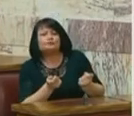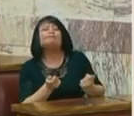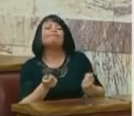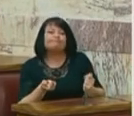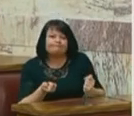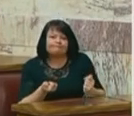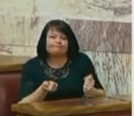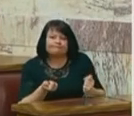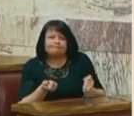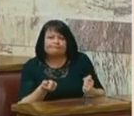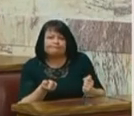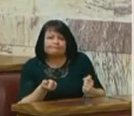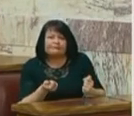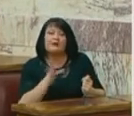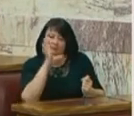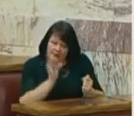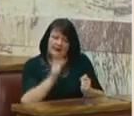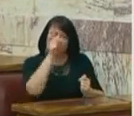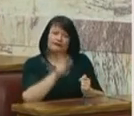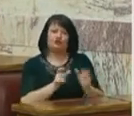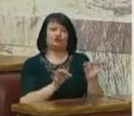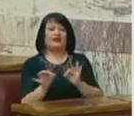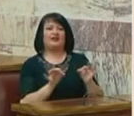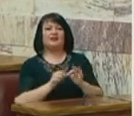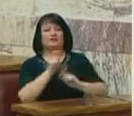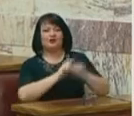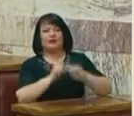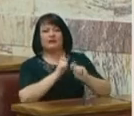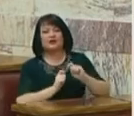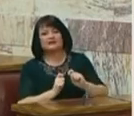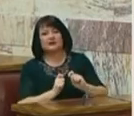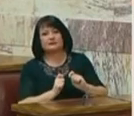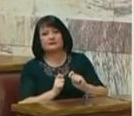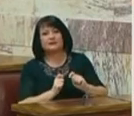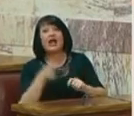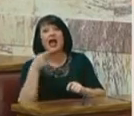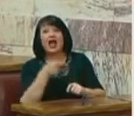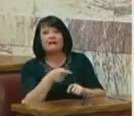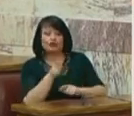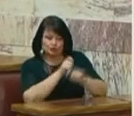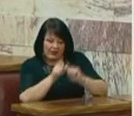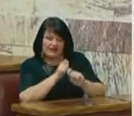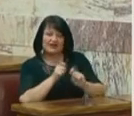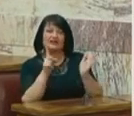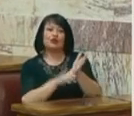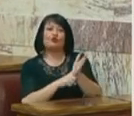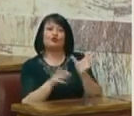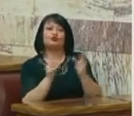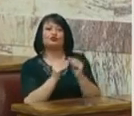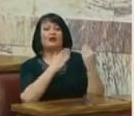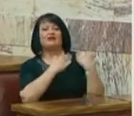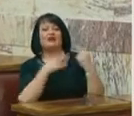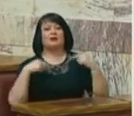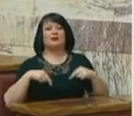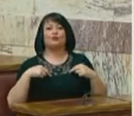κατά κυριολεξίαν αρχιτέκτονα, αυτόν ο οποίος το έφτιαξε, και μέσω αυτού του νόμου